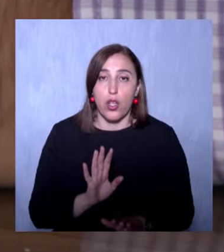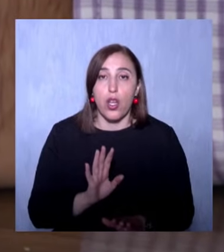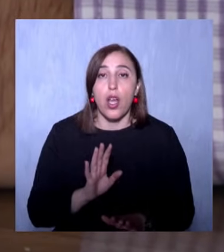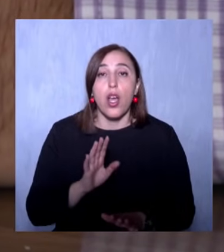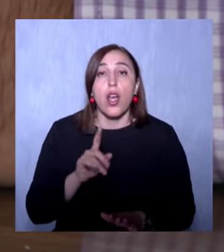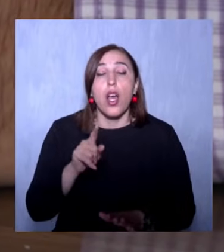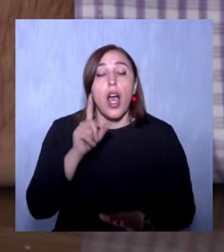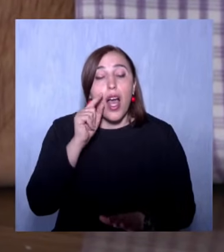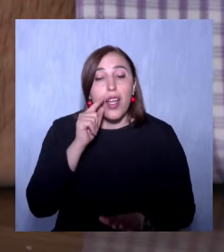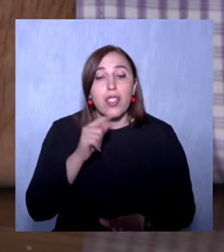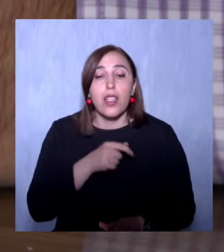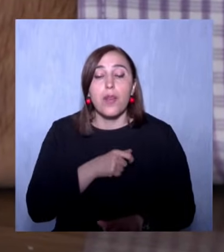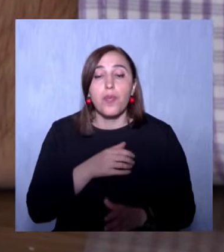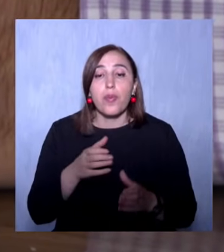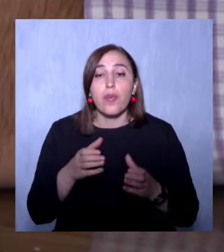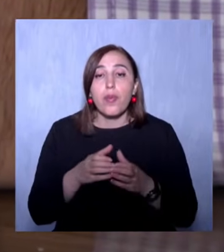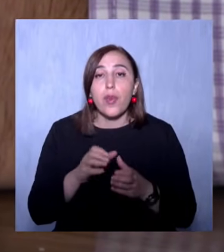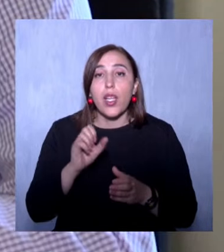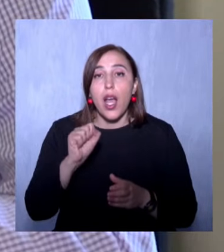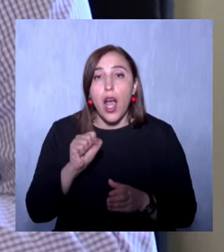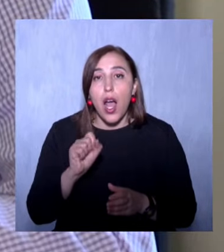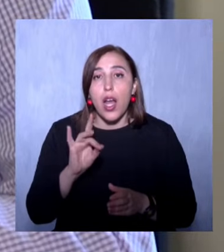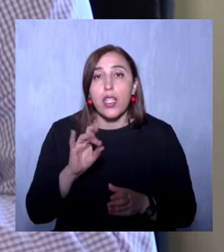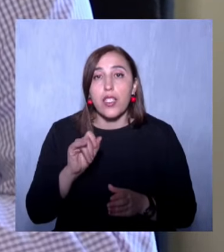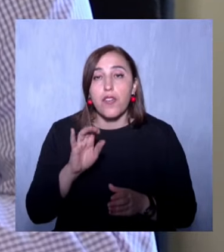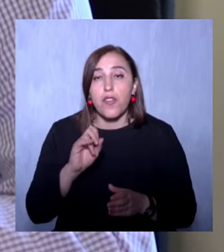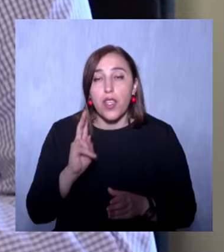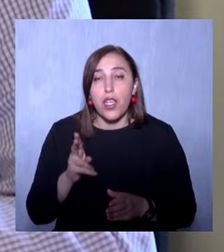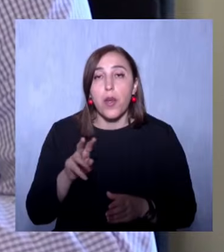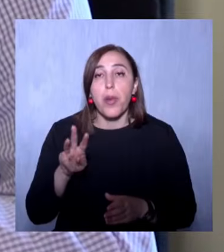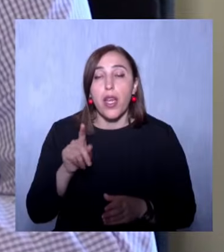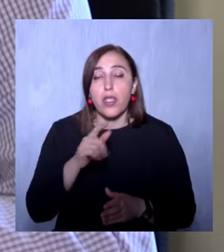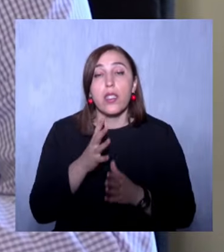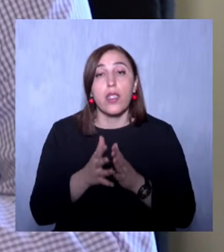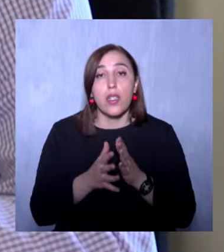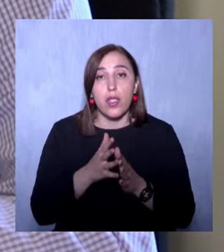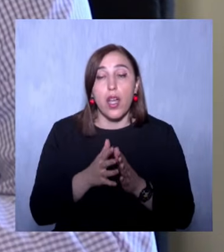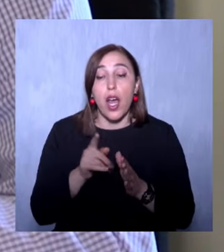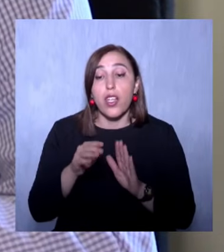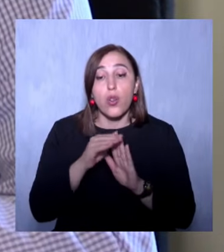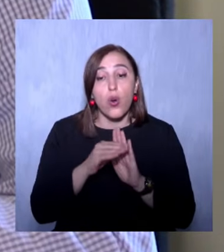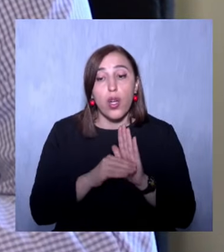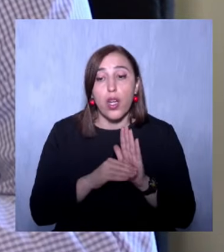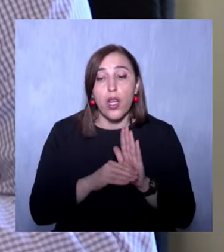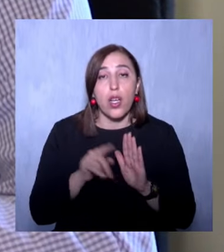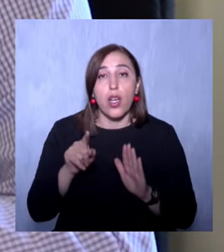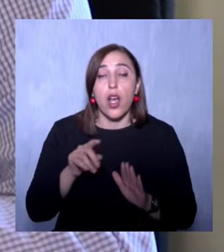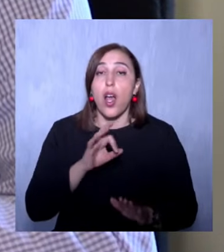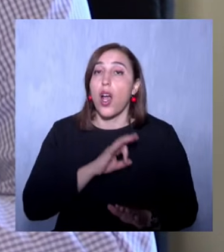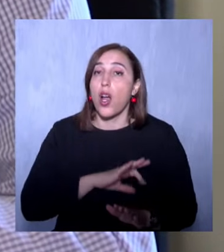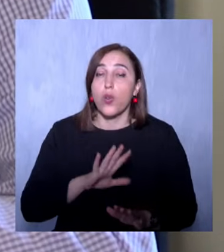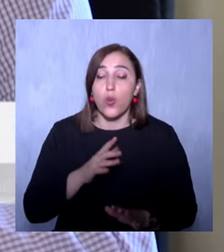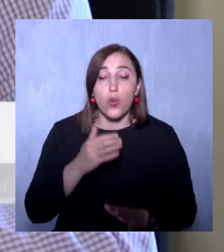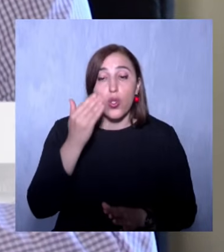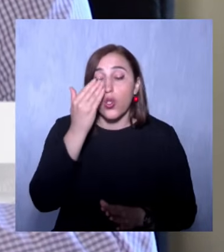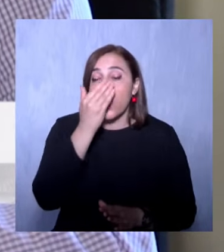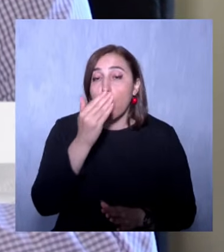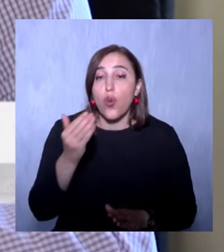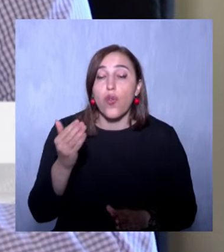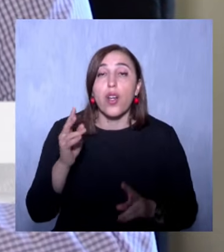խմբակցության պատգամավոր Արծվիկ Մինասյանը։ Այս օրենքը չի կարող նպաստել Հայաստանում